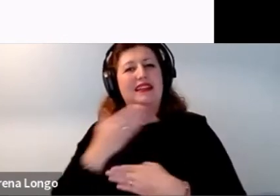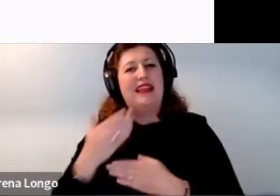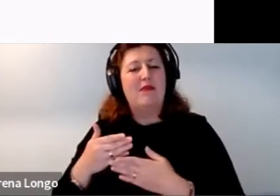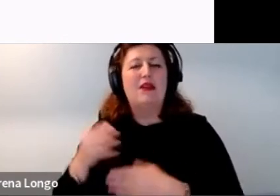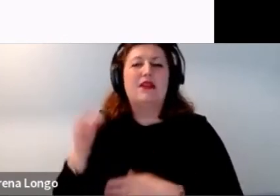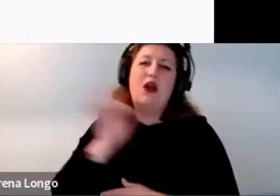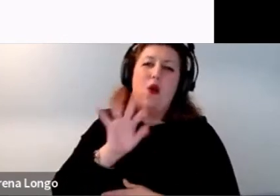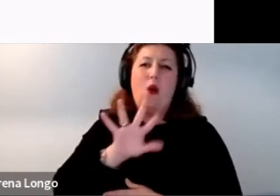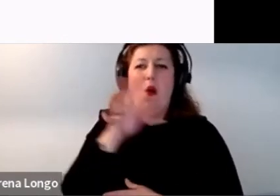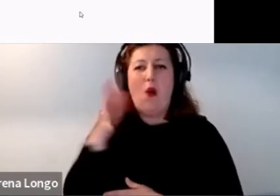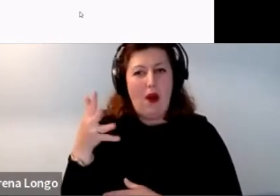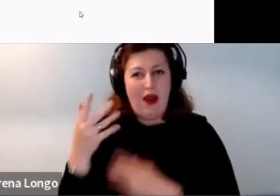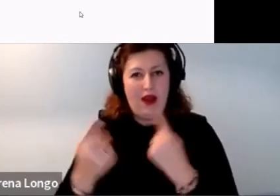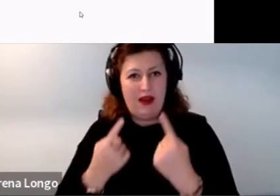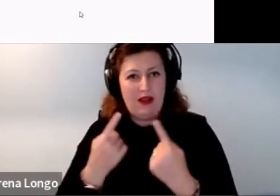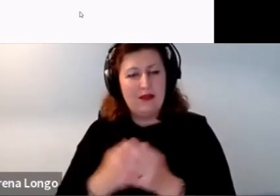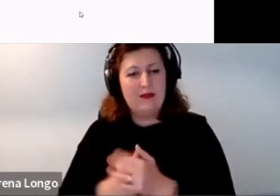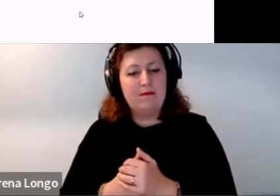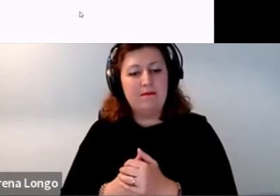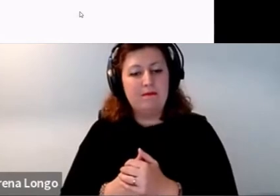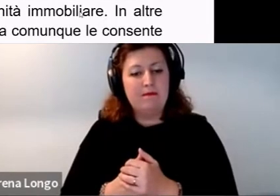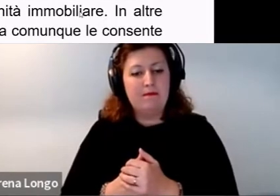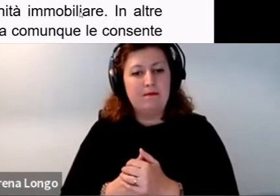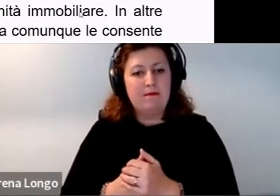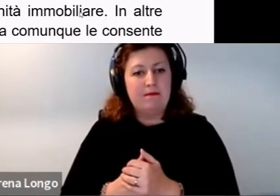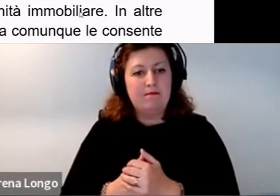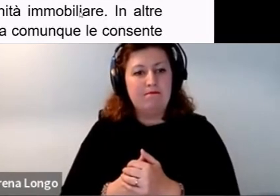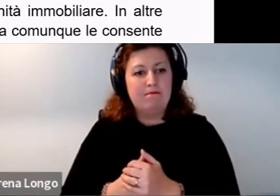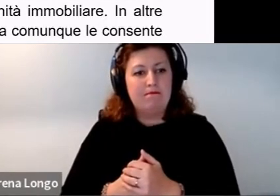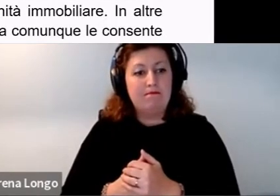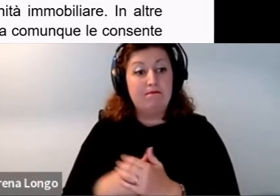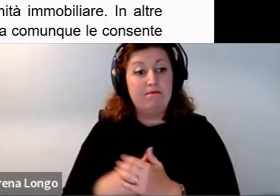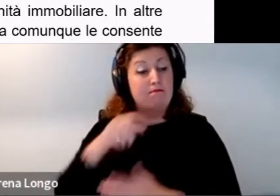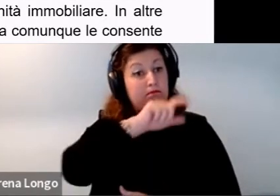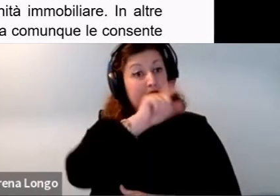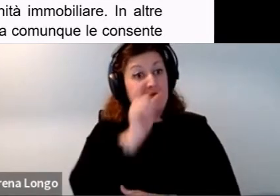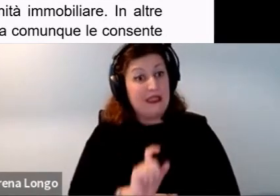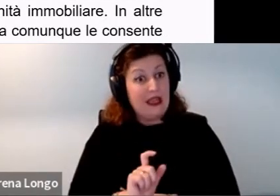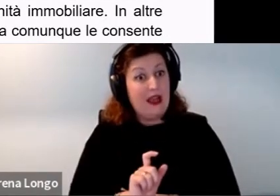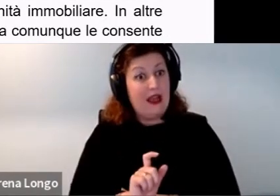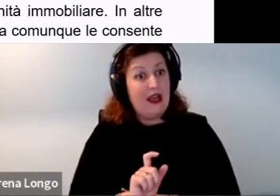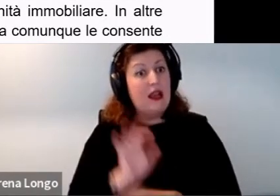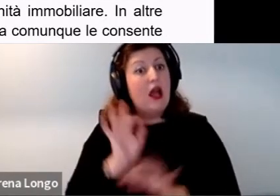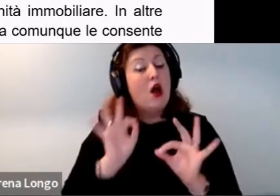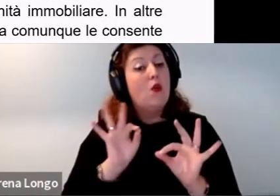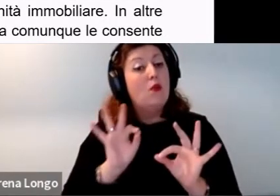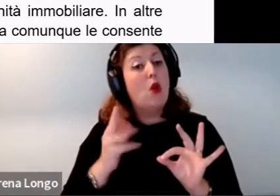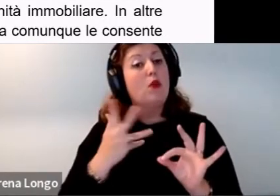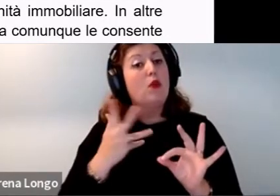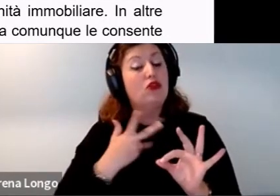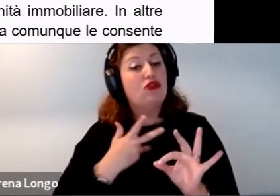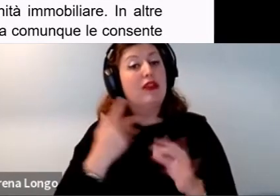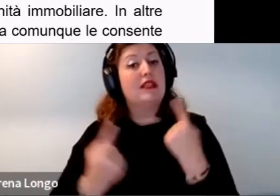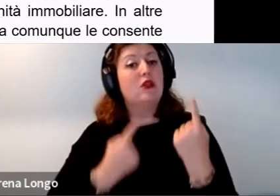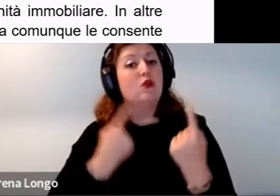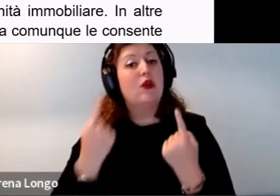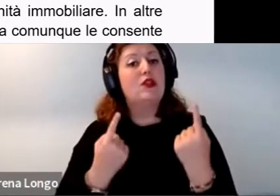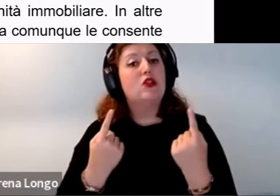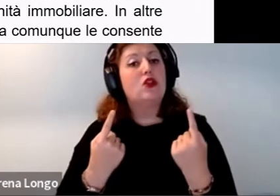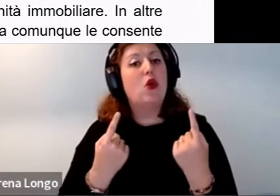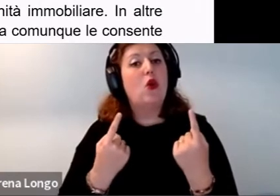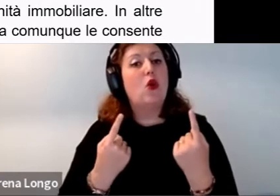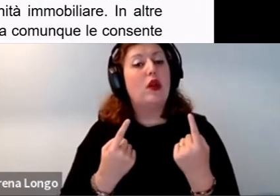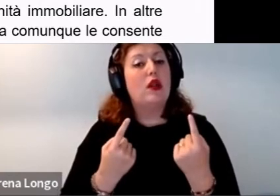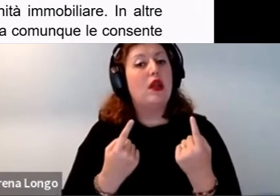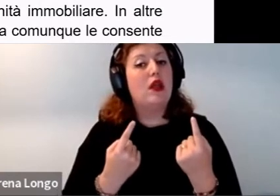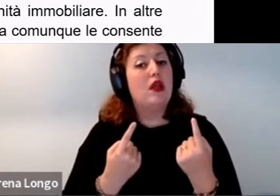In Italia poi richiamiamo brevemente anche qual è la condizione